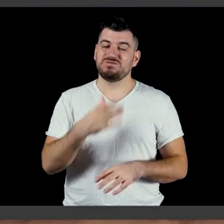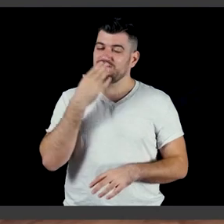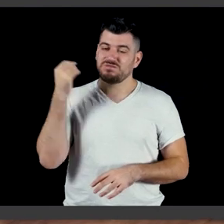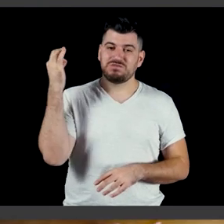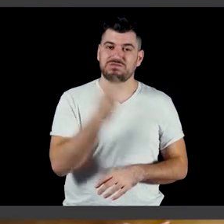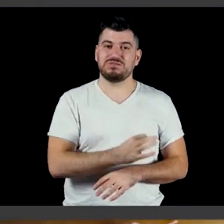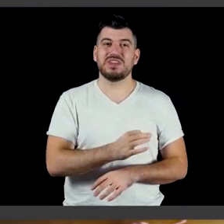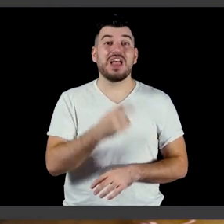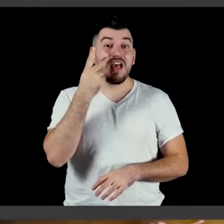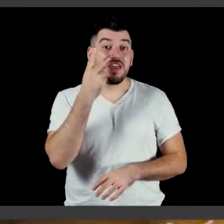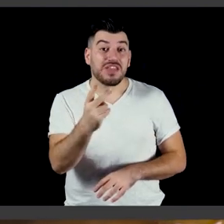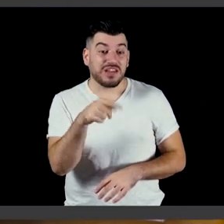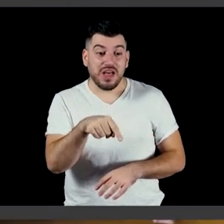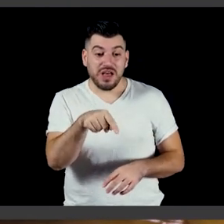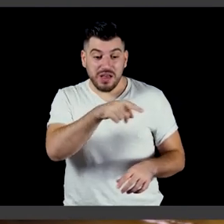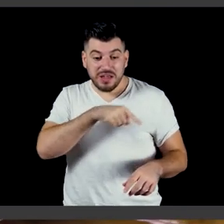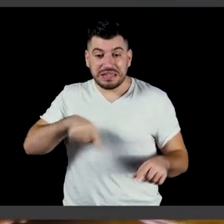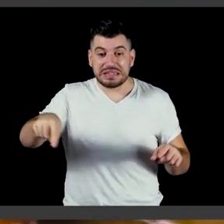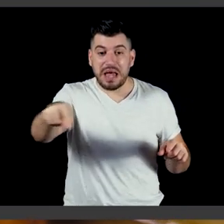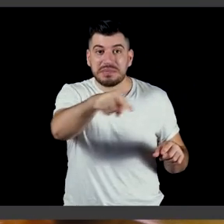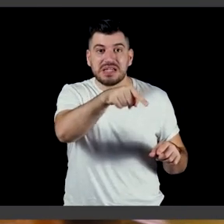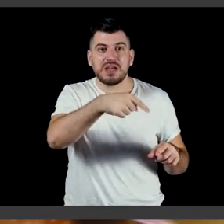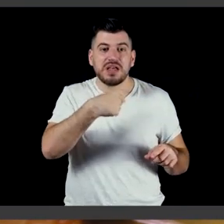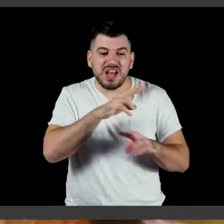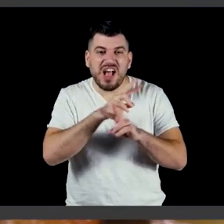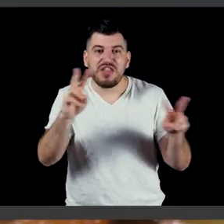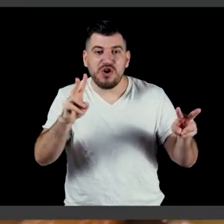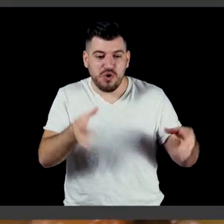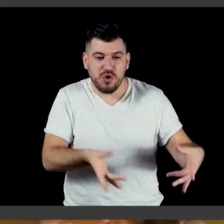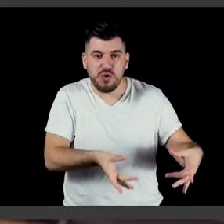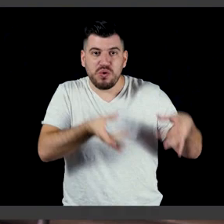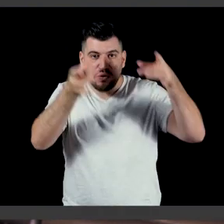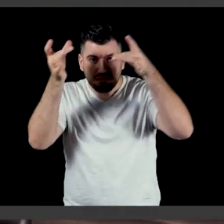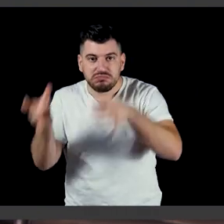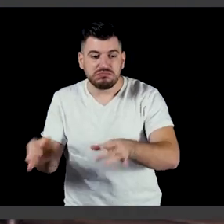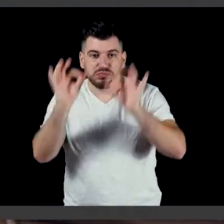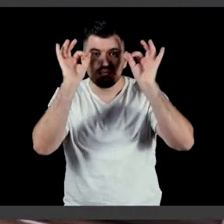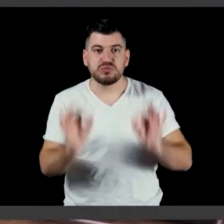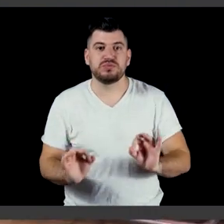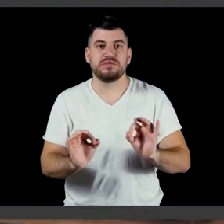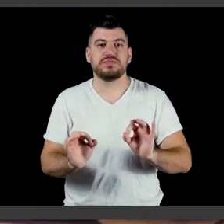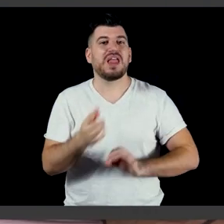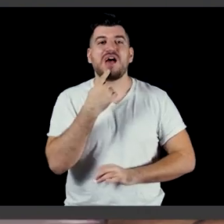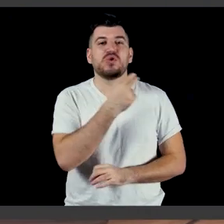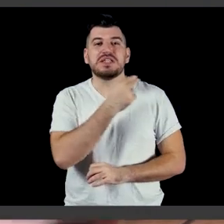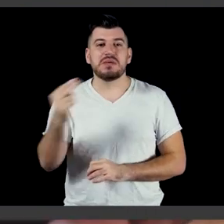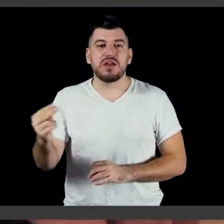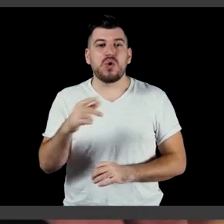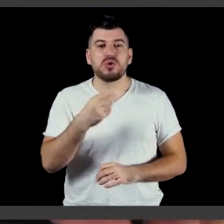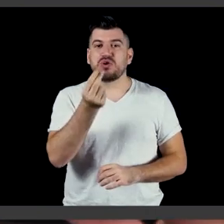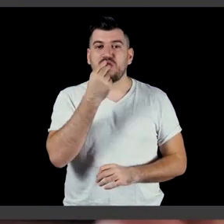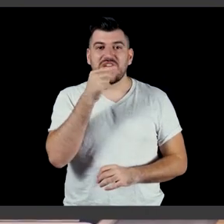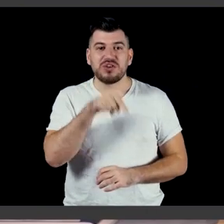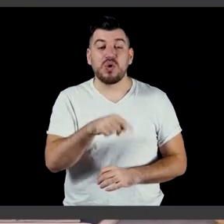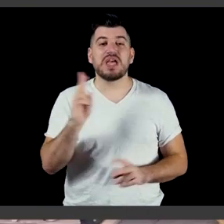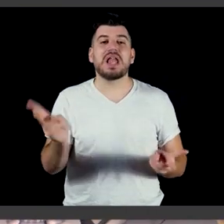Κοιτάξτε πόσο καθαρό είναι το ταψί μας. Αυτό που βλέπετε το ζουμάκι είναι το ζουμάκι από τα ίδια τα λαχανικά και από το κρέας, που σημαίνει ότι το φαγητό μας είναι